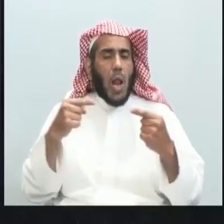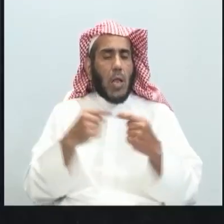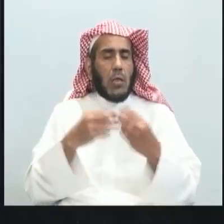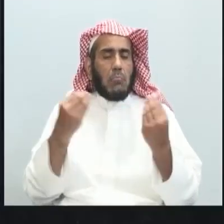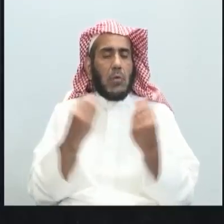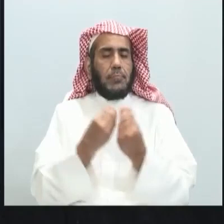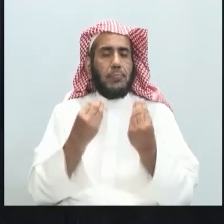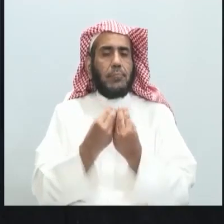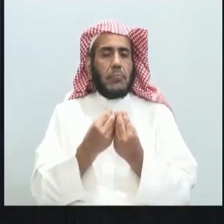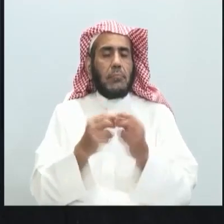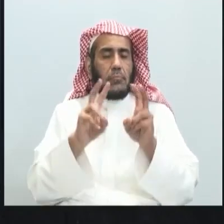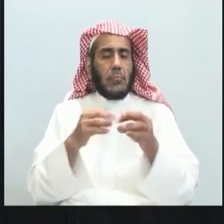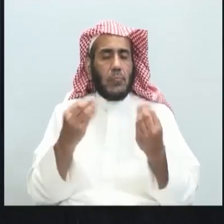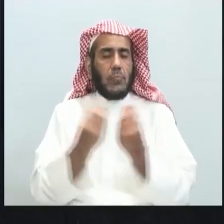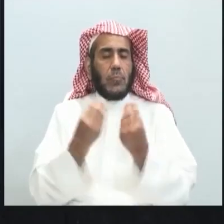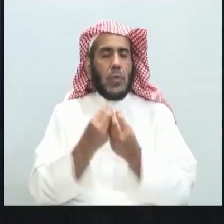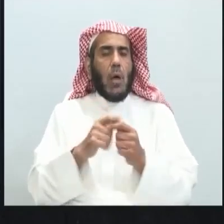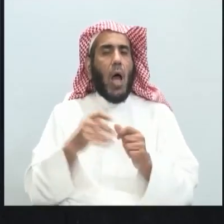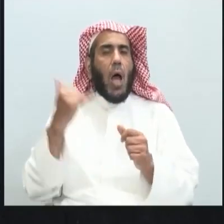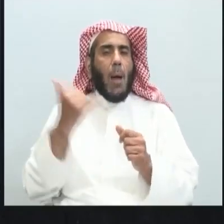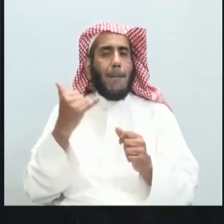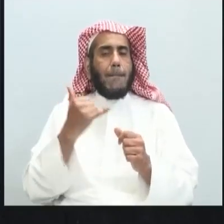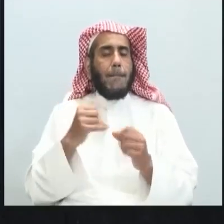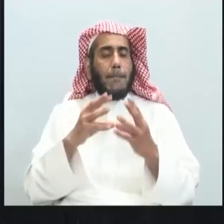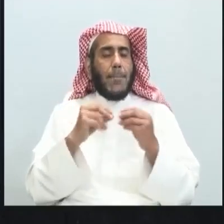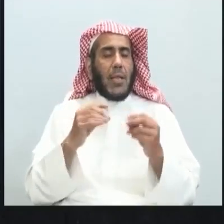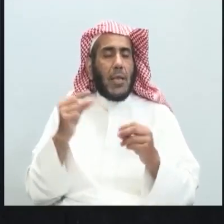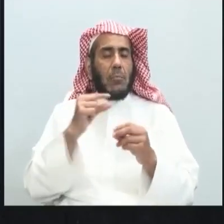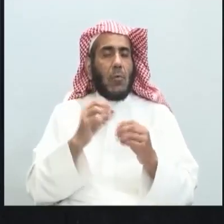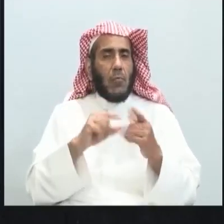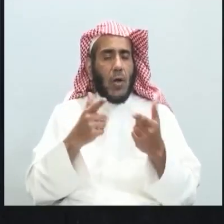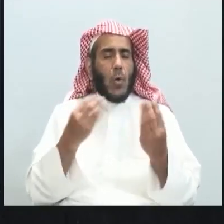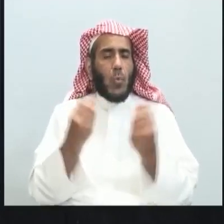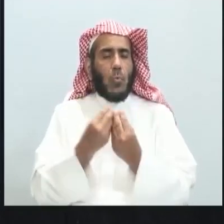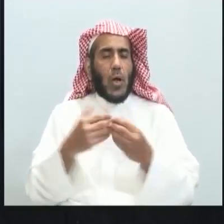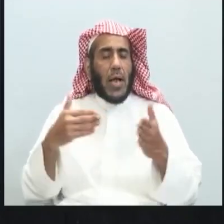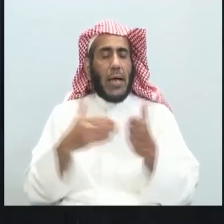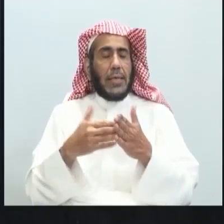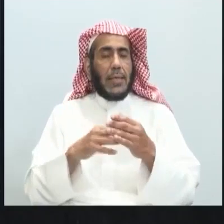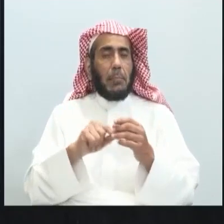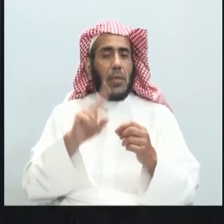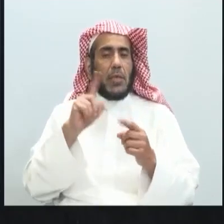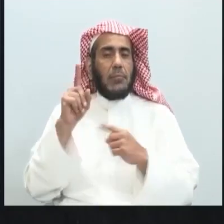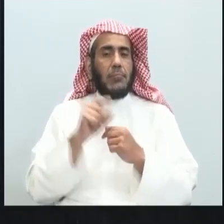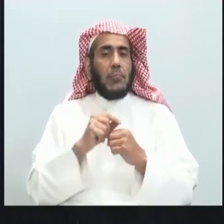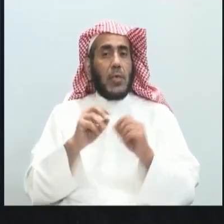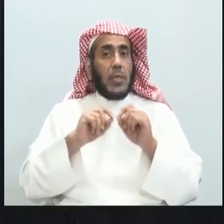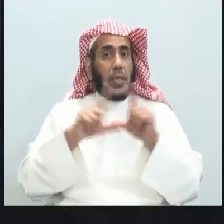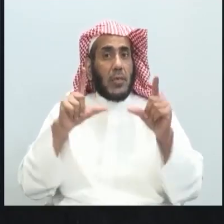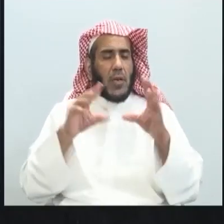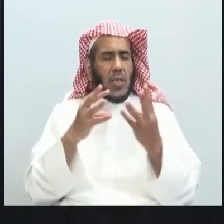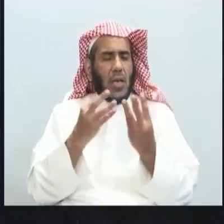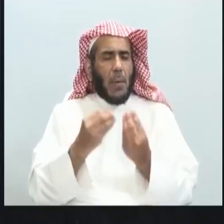معنا اقف واياكم مع ابرز معاني الكلمات فكونوا معي حتى باذن الله تعالى تكشف لنا